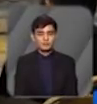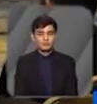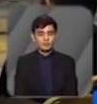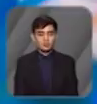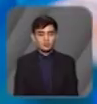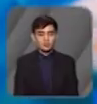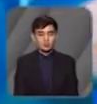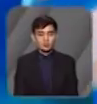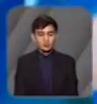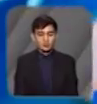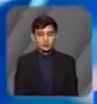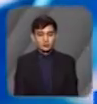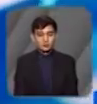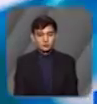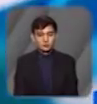Нұрсултан.